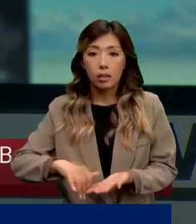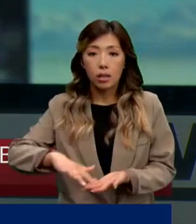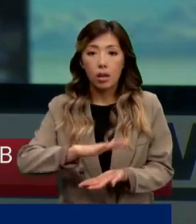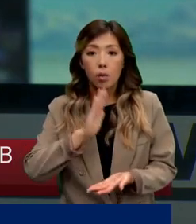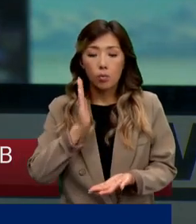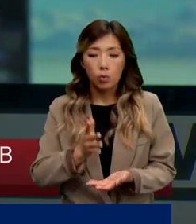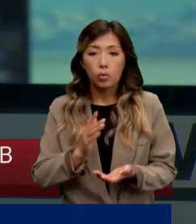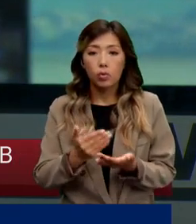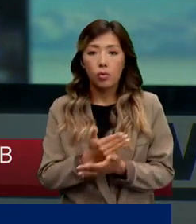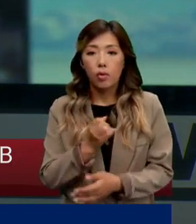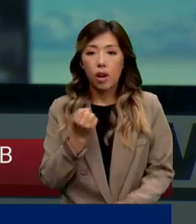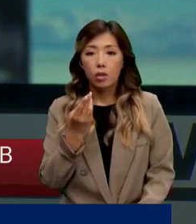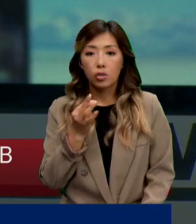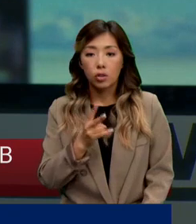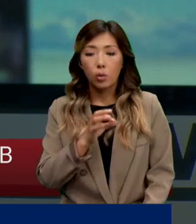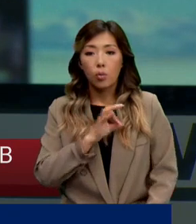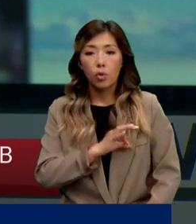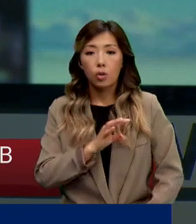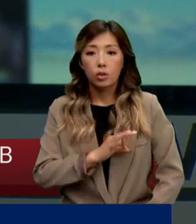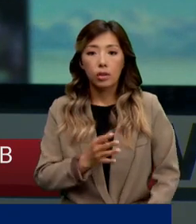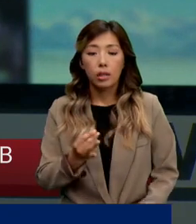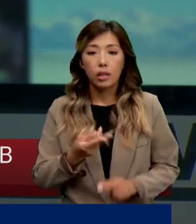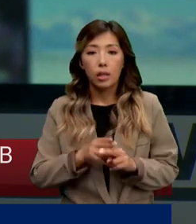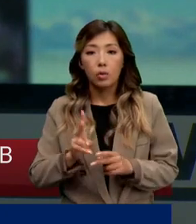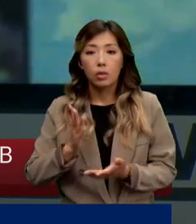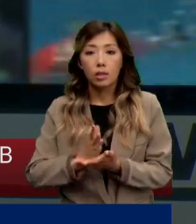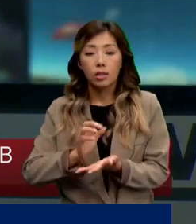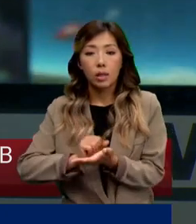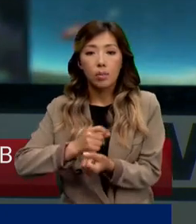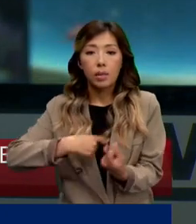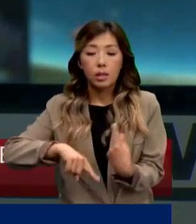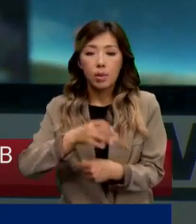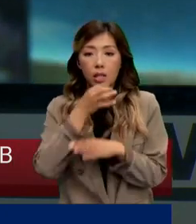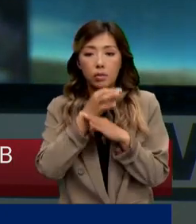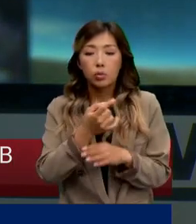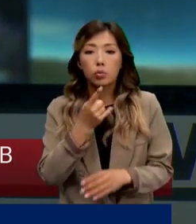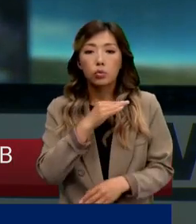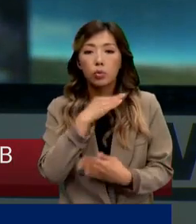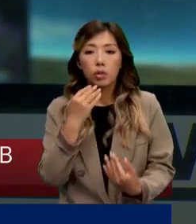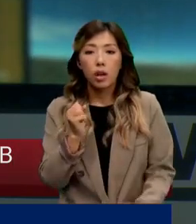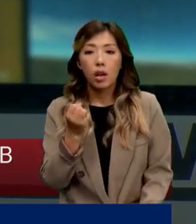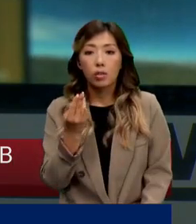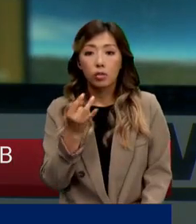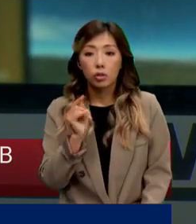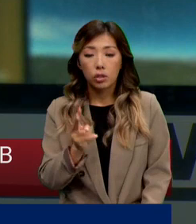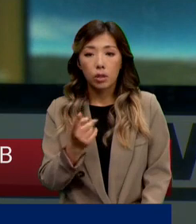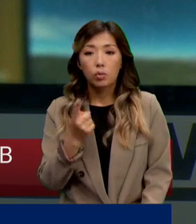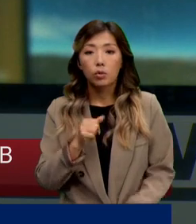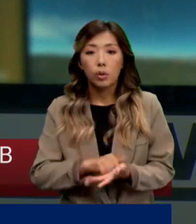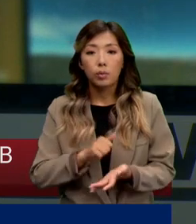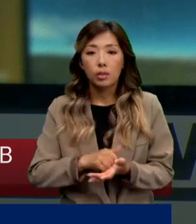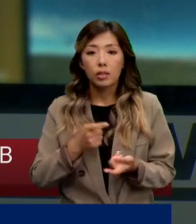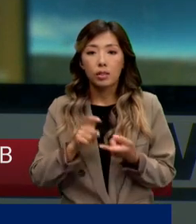В сюжете приводились доводы предпринимателей о том, почему они этого не хотят. Один из главных заключался в том, что, по словам